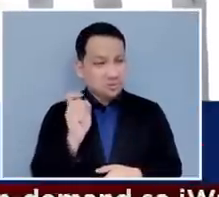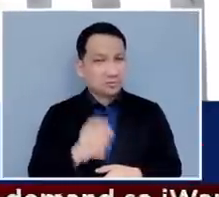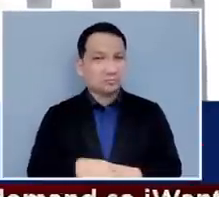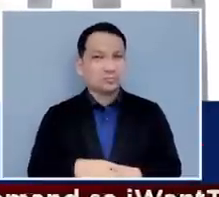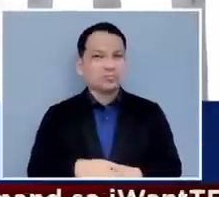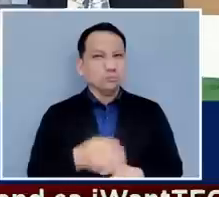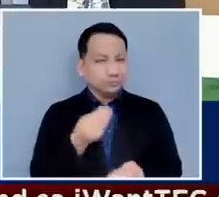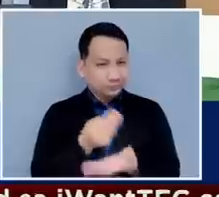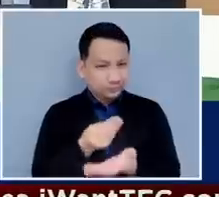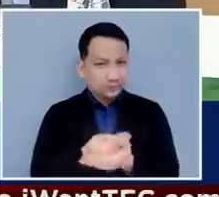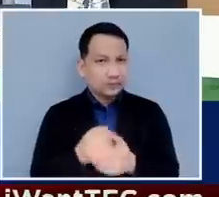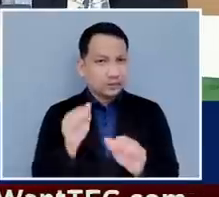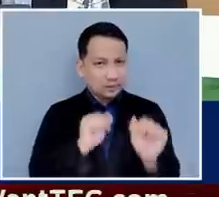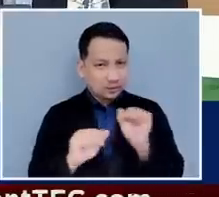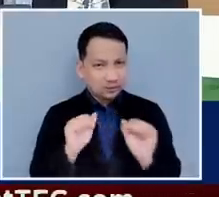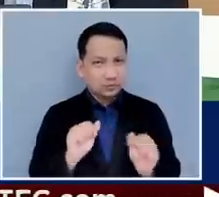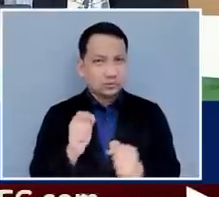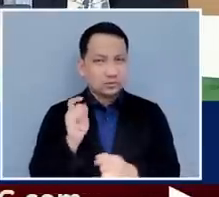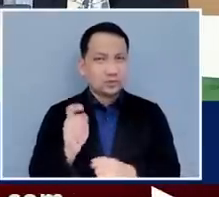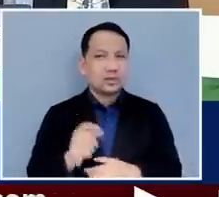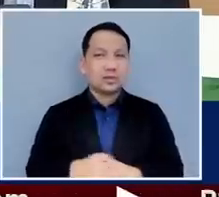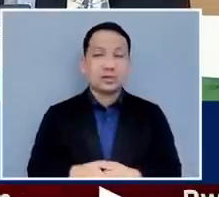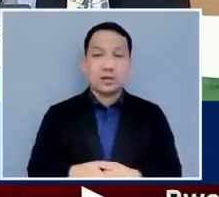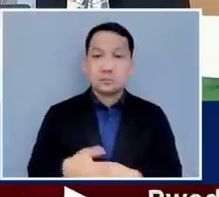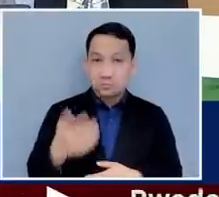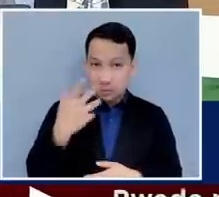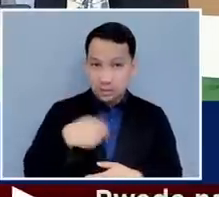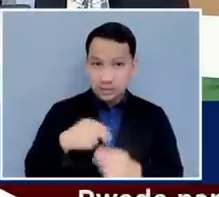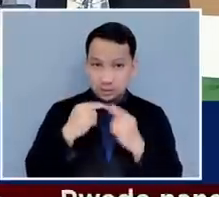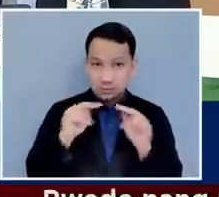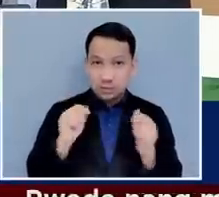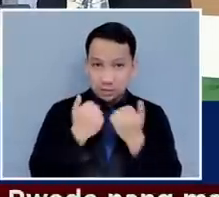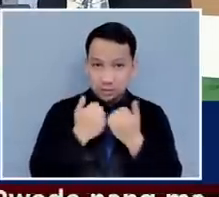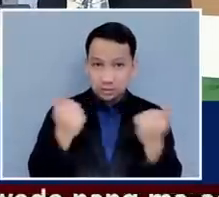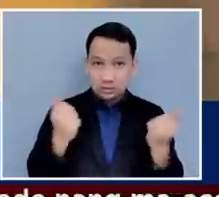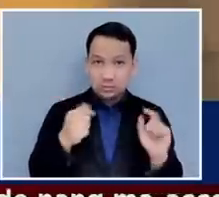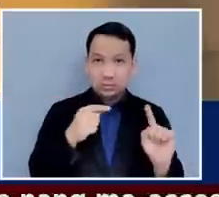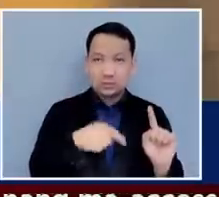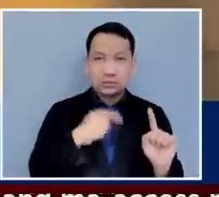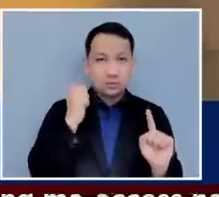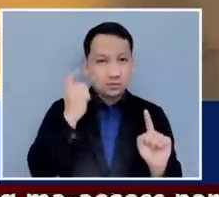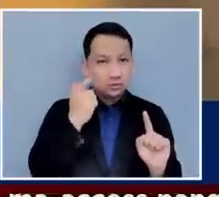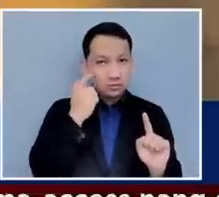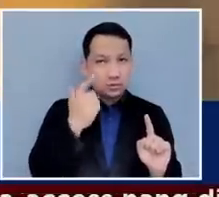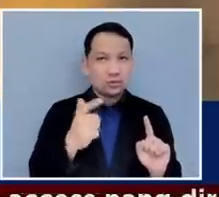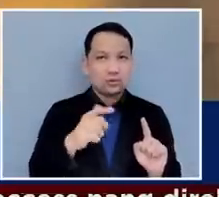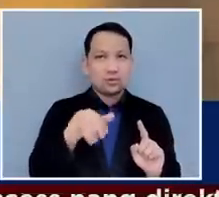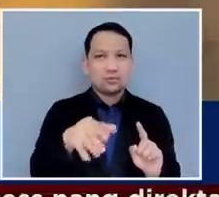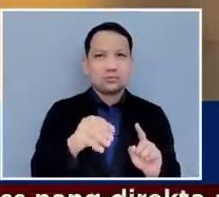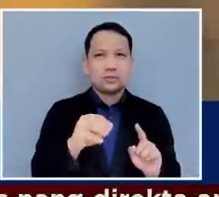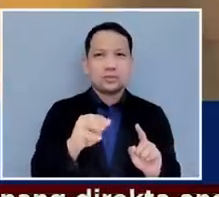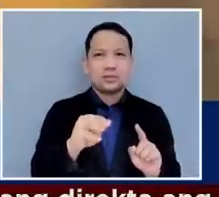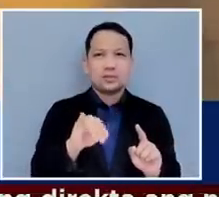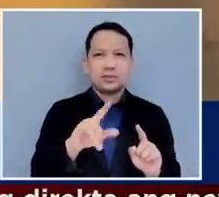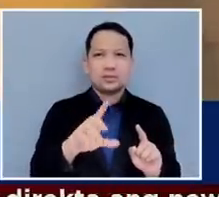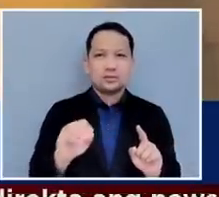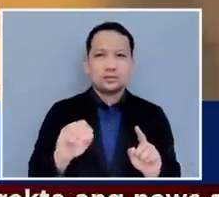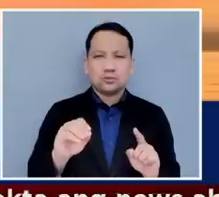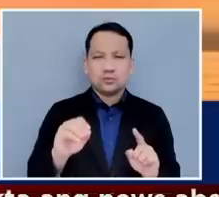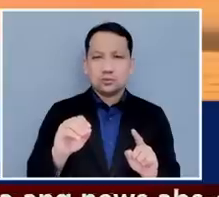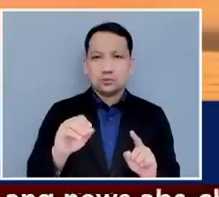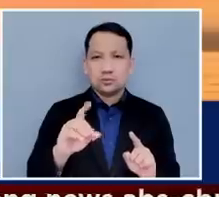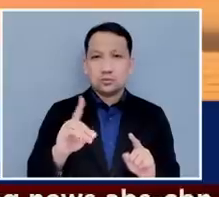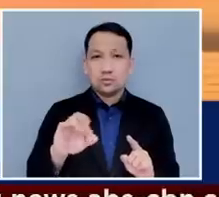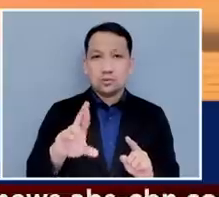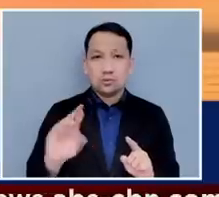financial action. Ang magandang balita, inanunsyo ni Governor Hormilito Dulor na simula sa Lunes, tatanggap na ng